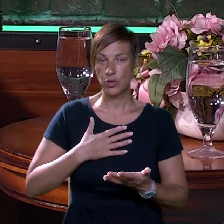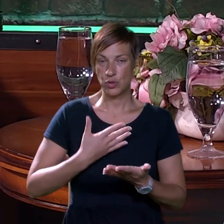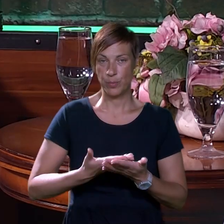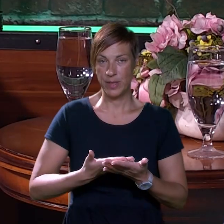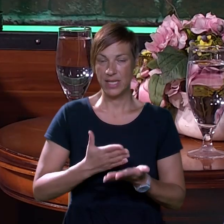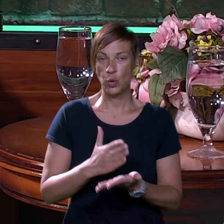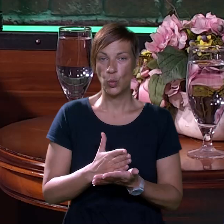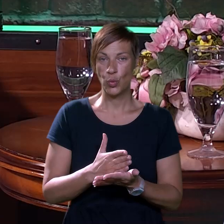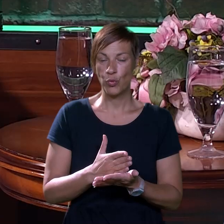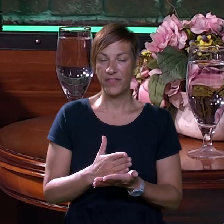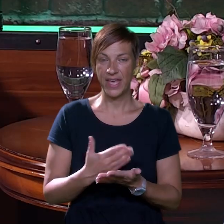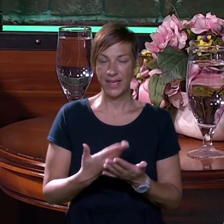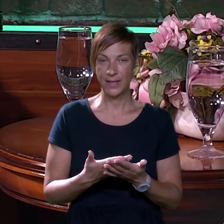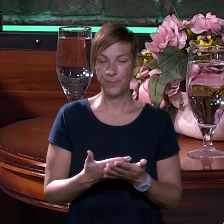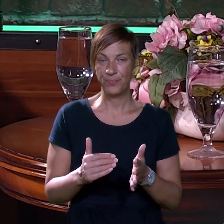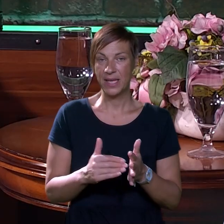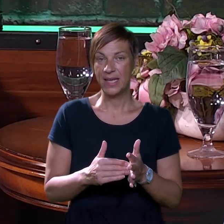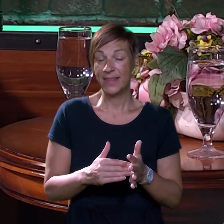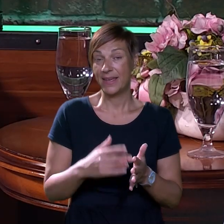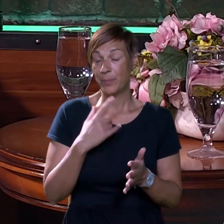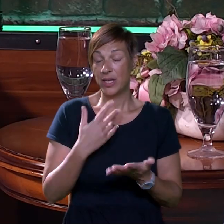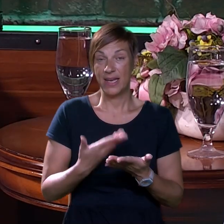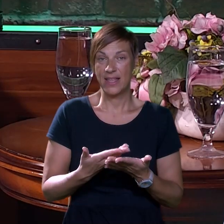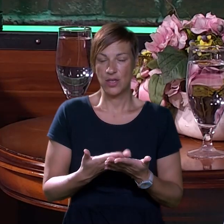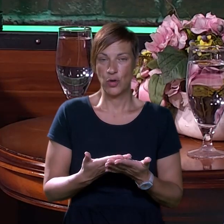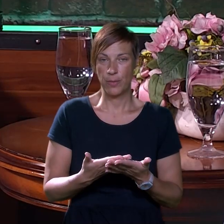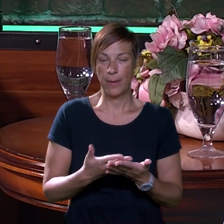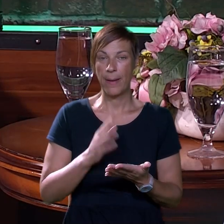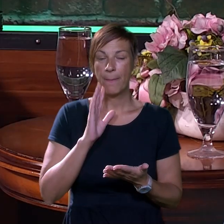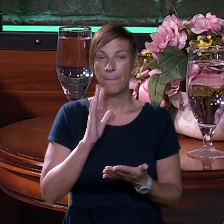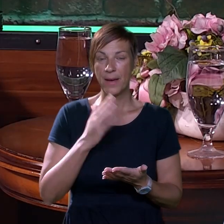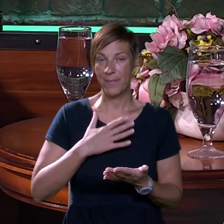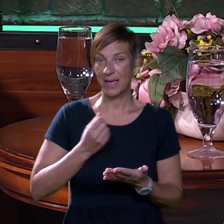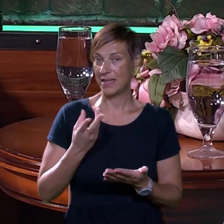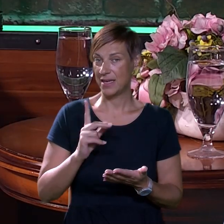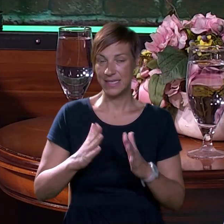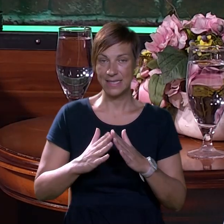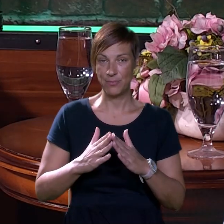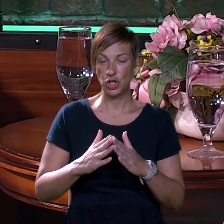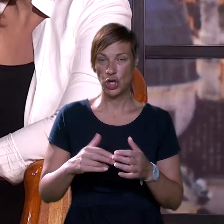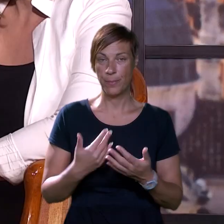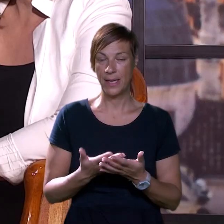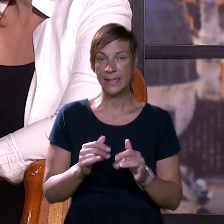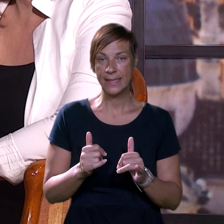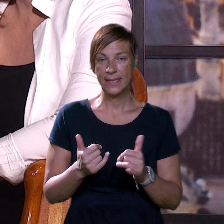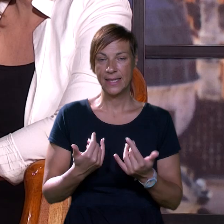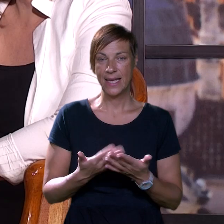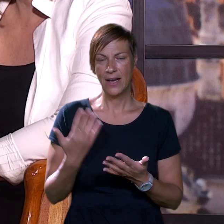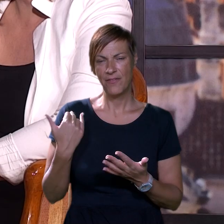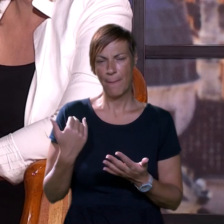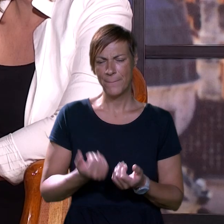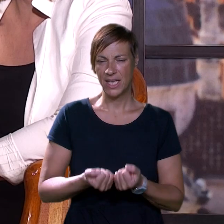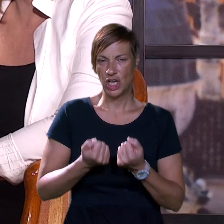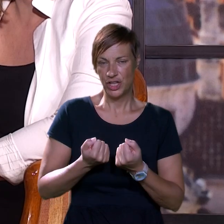tu uvijek, jer trebao je netko biti mama kad ja nisam doma. Je li vam